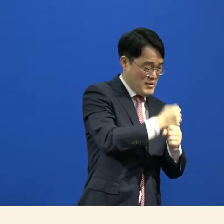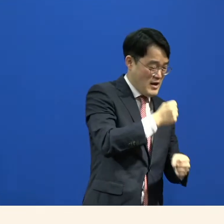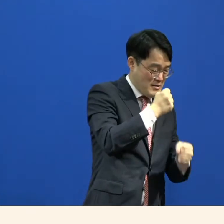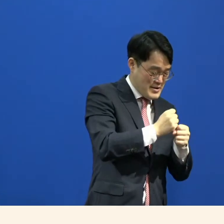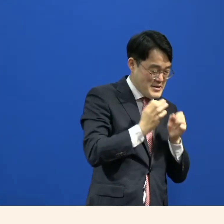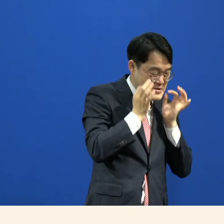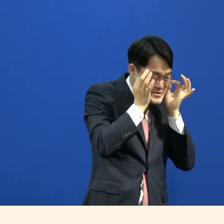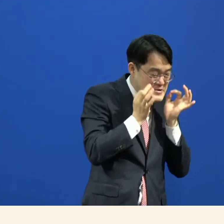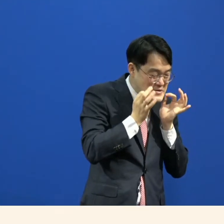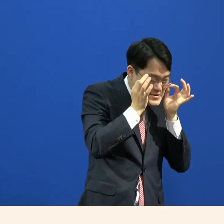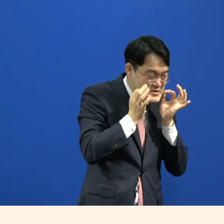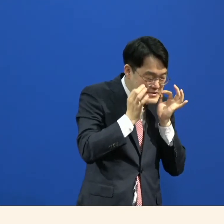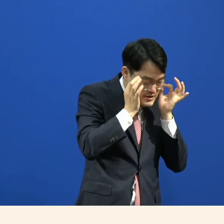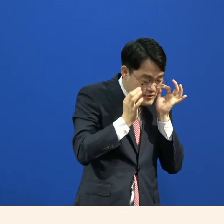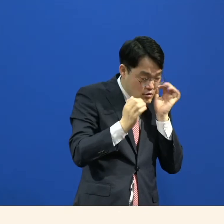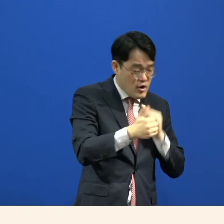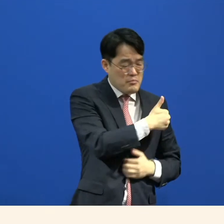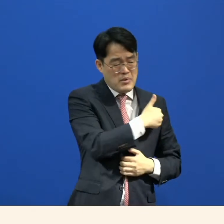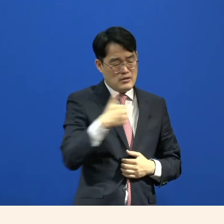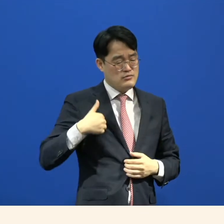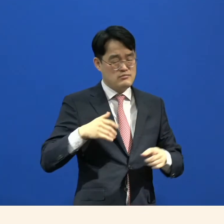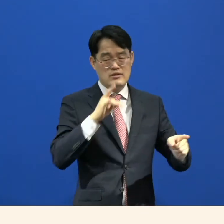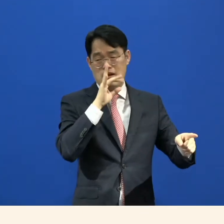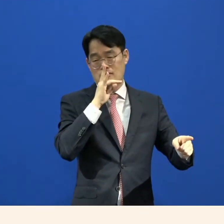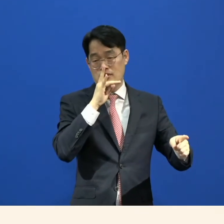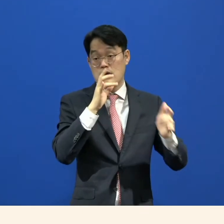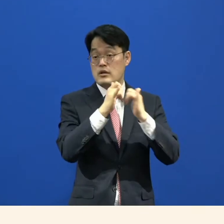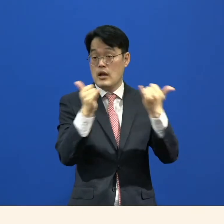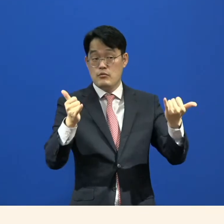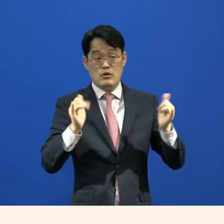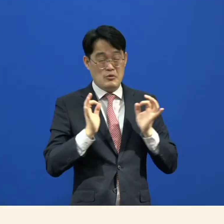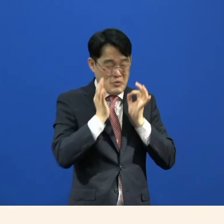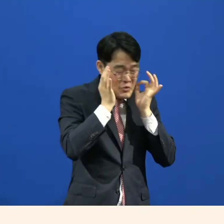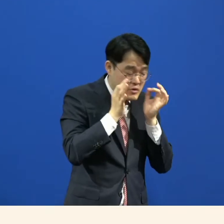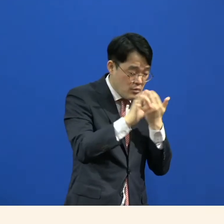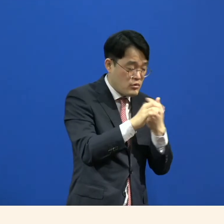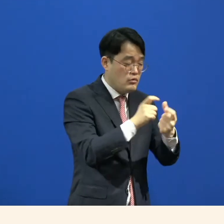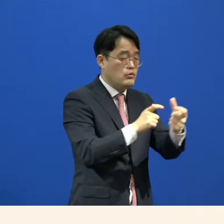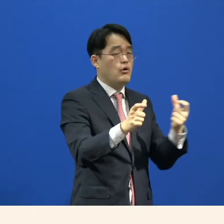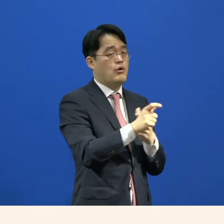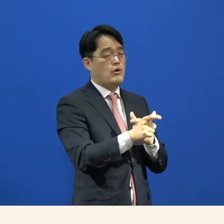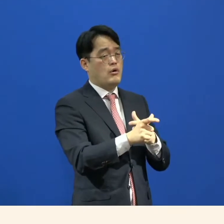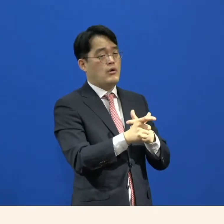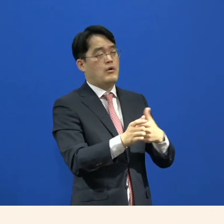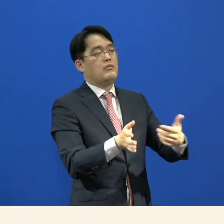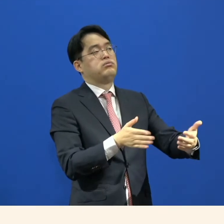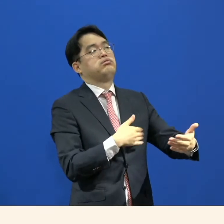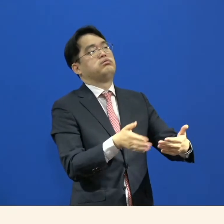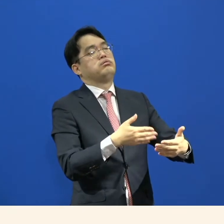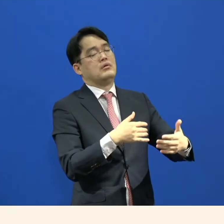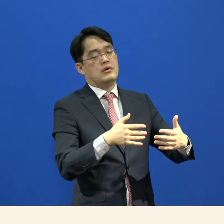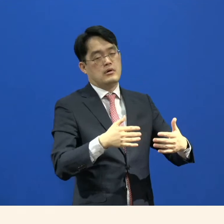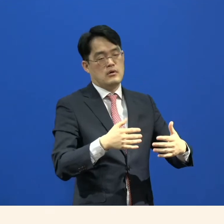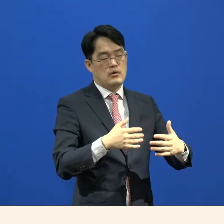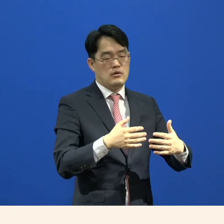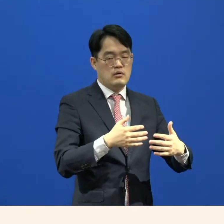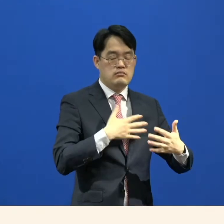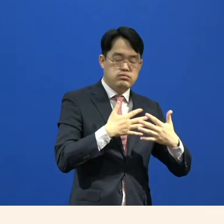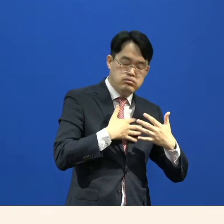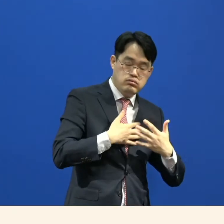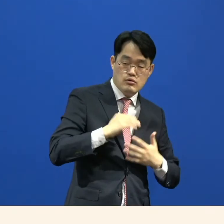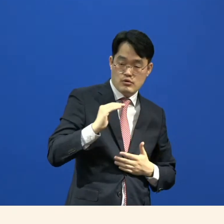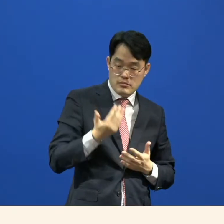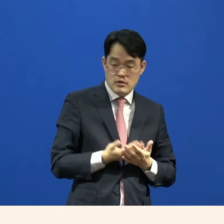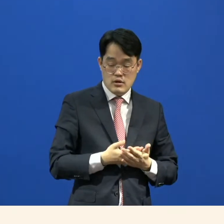수 없어요. 오히려 노력할수록 인간은 더 불안해지는 것입니다. 십자가 없는 종교, 십자가가 빠진 신앙은 밑 빠진 독에